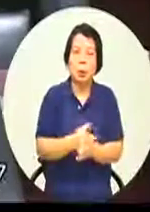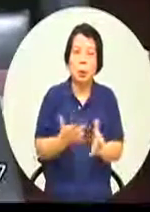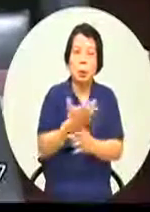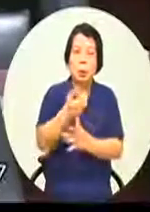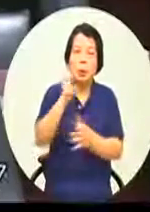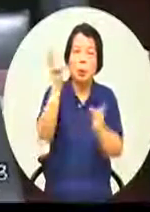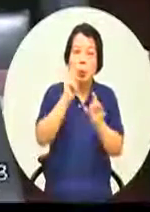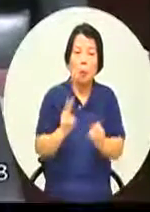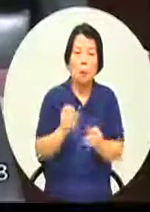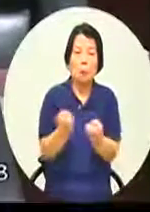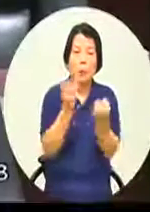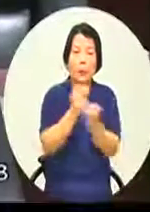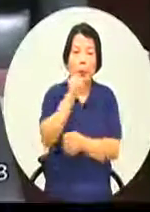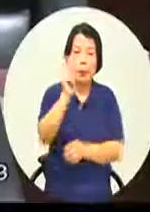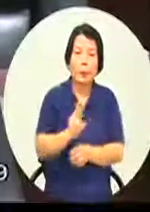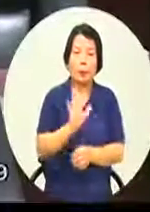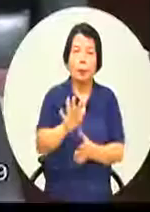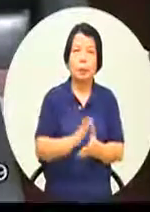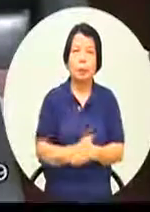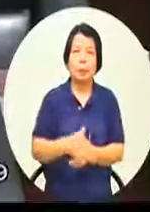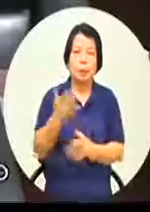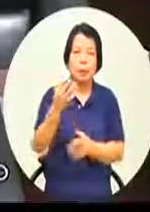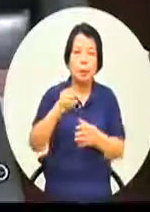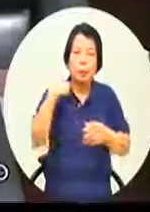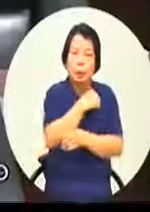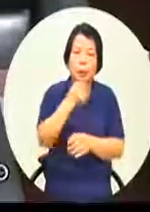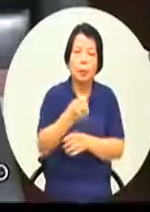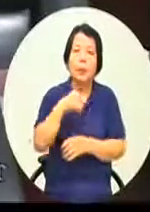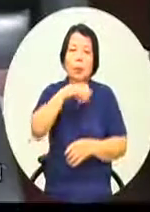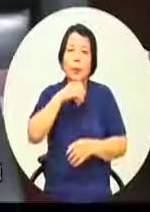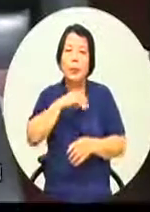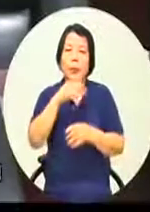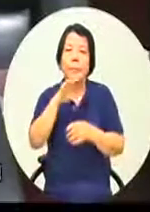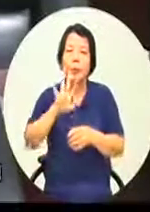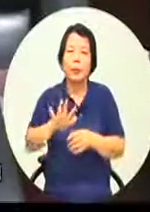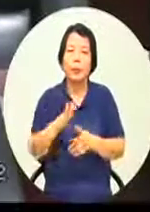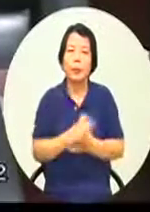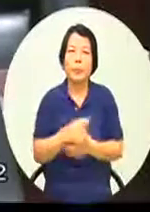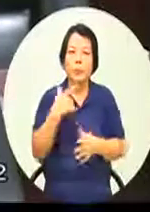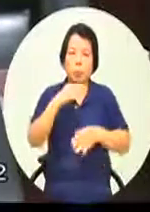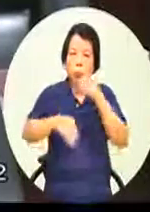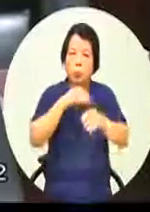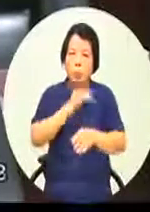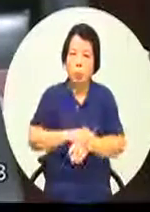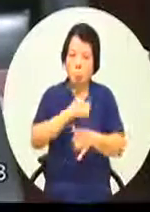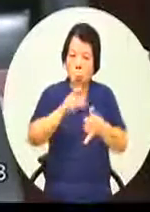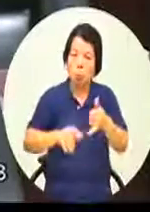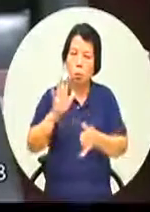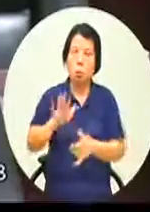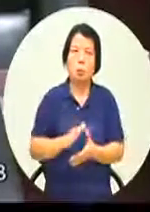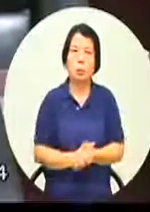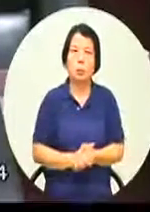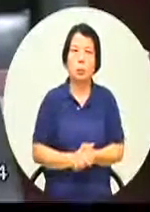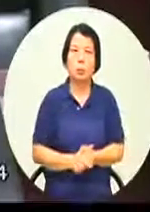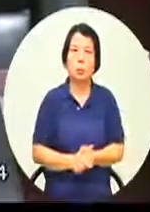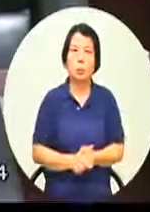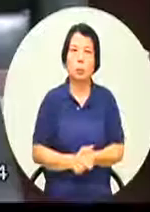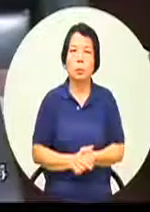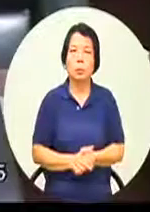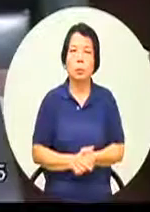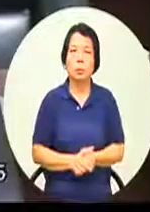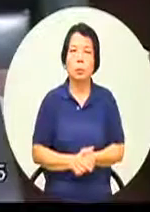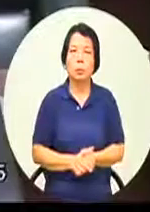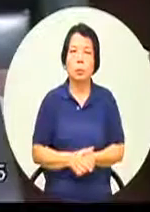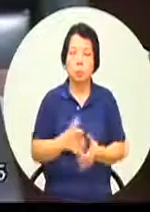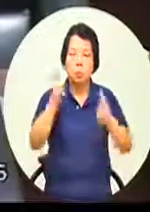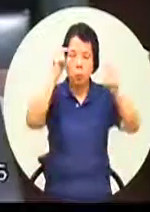那我们其实台湾在屏东有做过有很多这样子的成功的案例。那我不太知道说我们